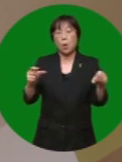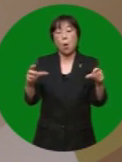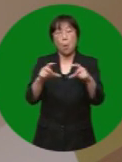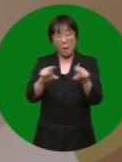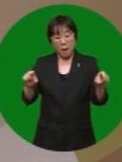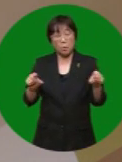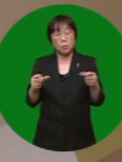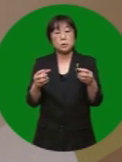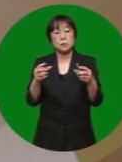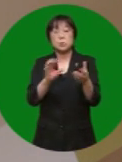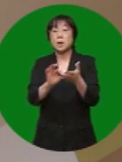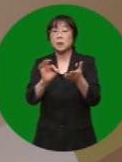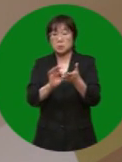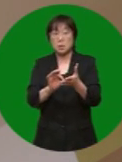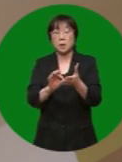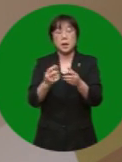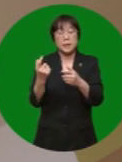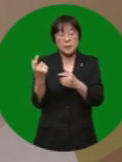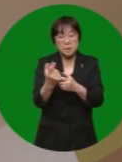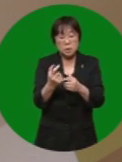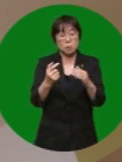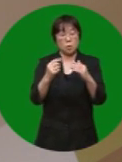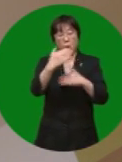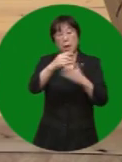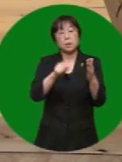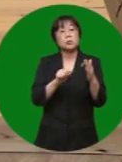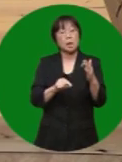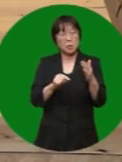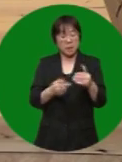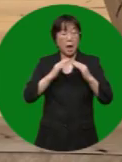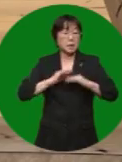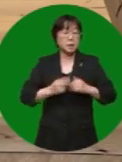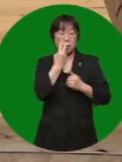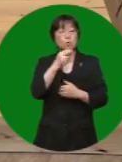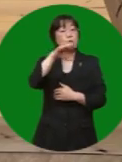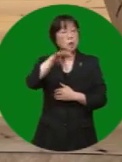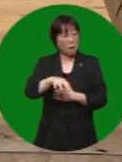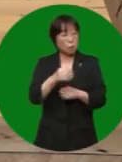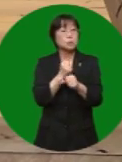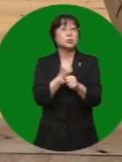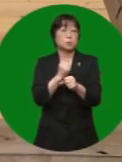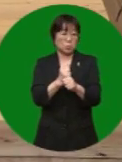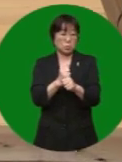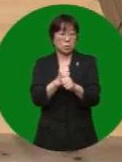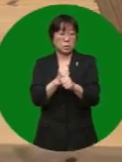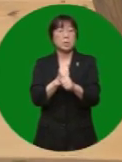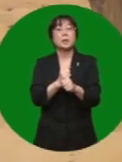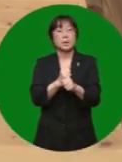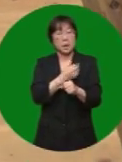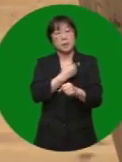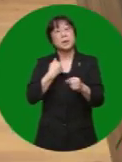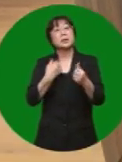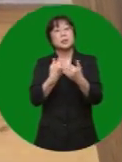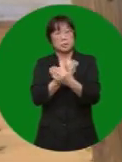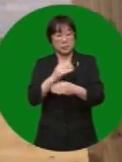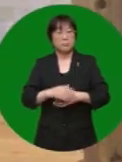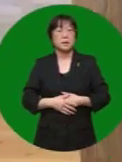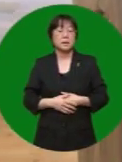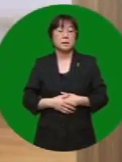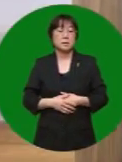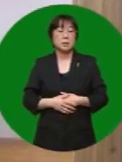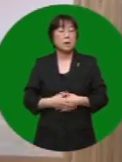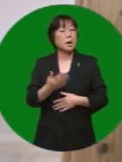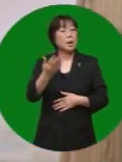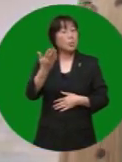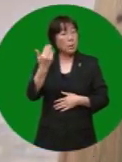ますが、このようにしっかりした部屋の中に安全な空間を作ることができてございます。で、以